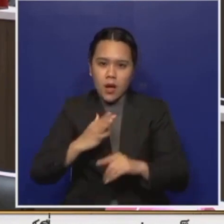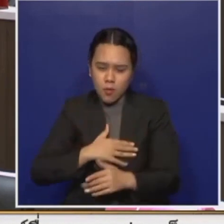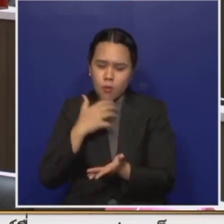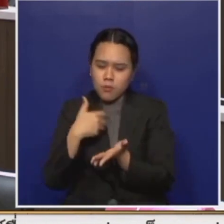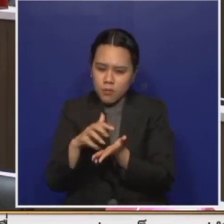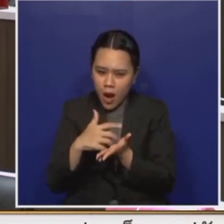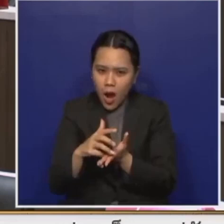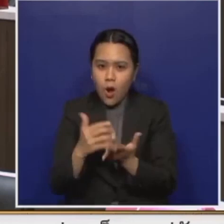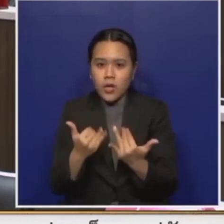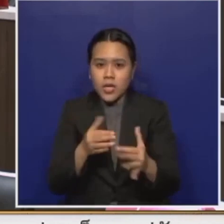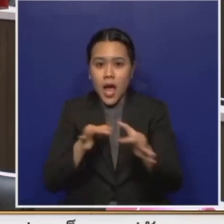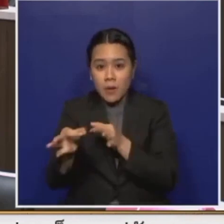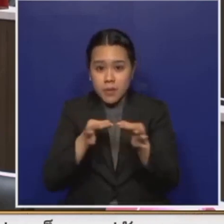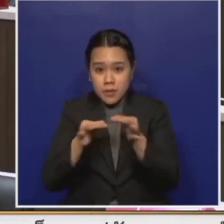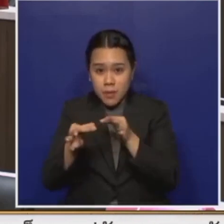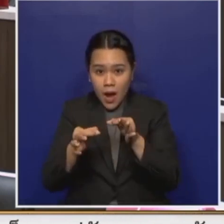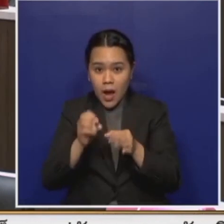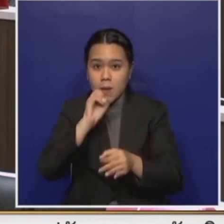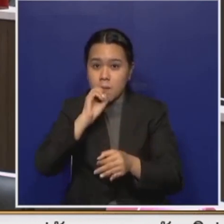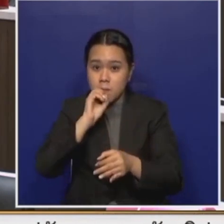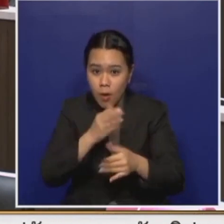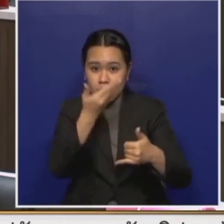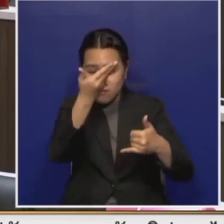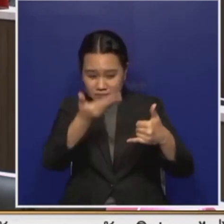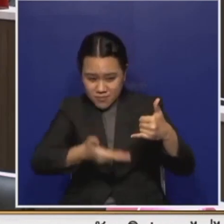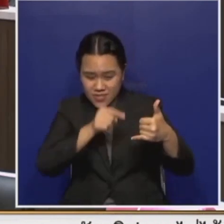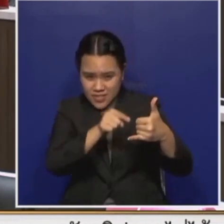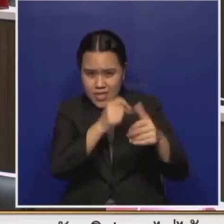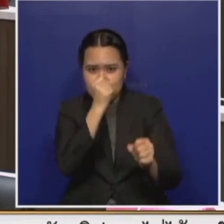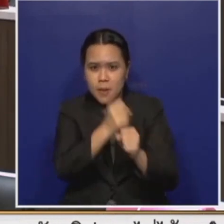การอาธิบรายเป็นการกลาวหาว่าท่านกestry is better